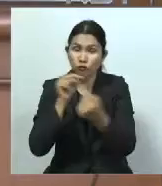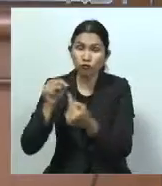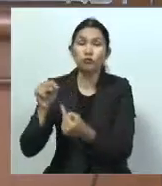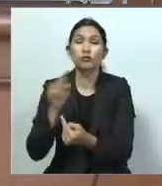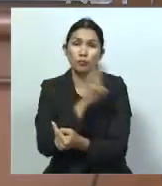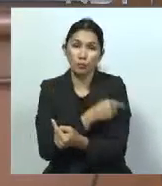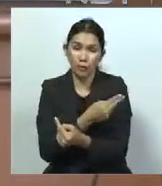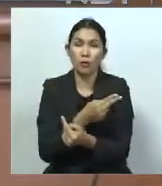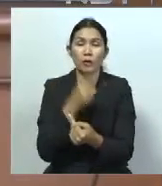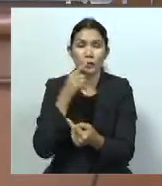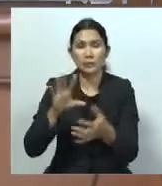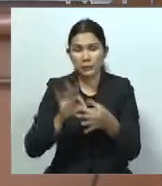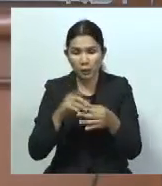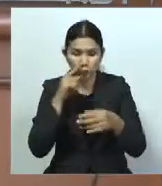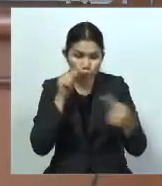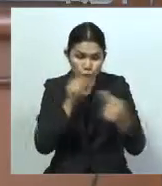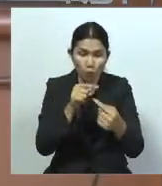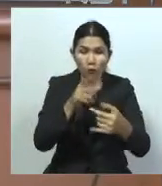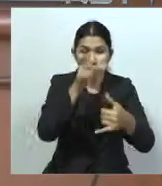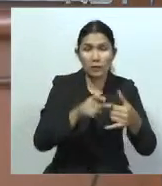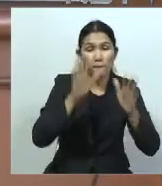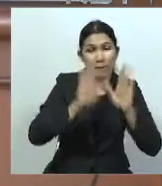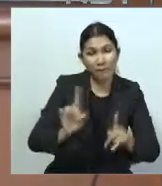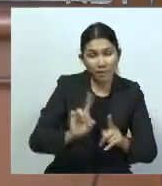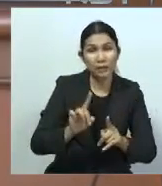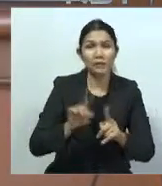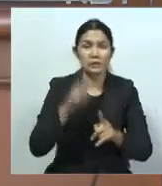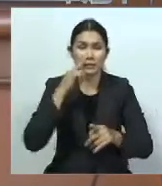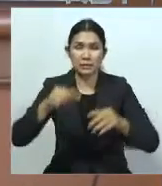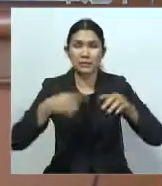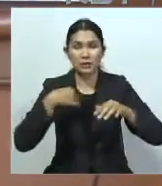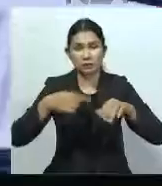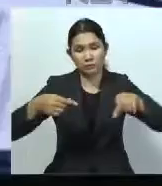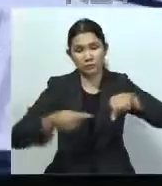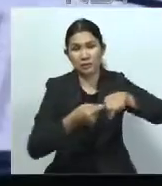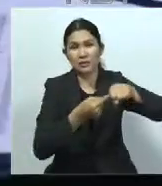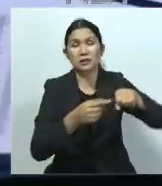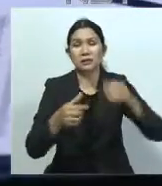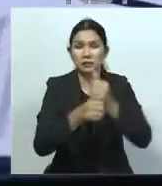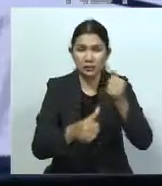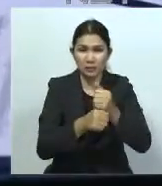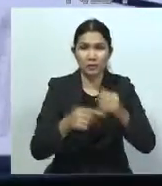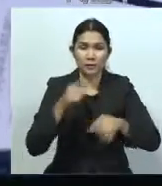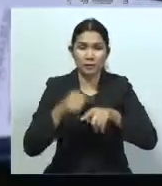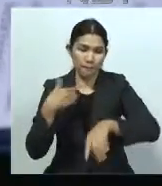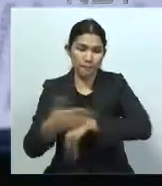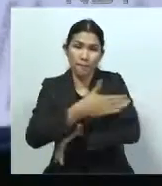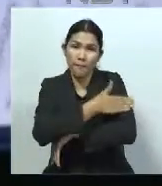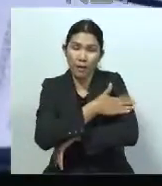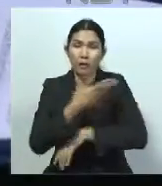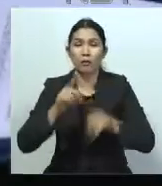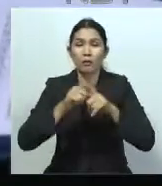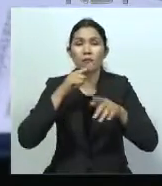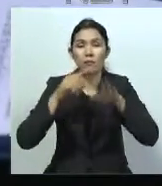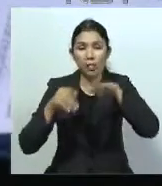แพทย์และรูปแบบการใช้งานของผู้ป่วยให้มากขึ้นอาทิยาเหน็บทวารหนักแผ่นแปะผิวหนังแผ่นอมใต้ลิ้นและ